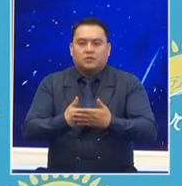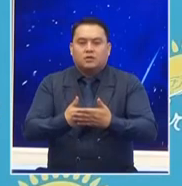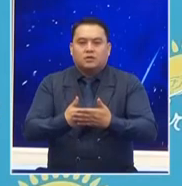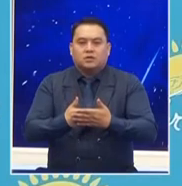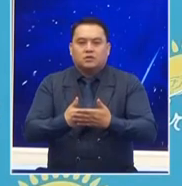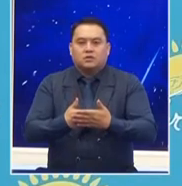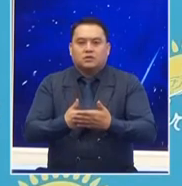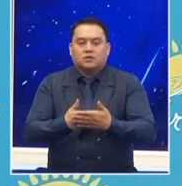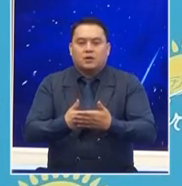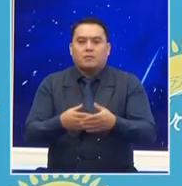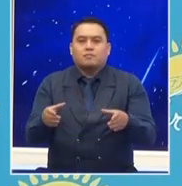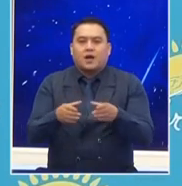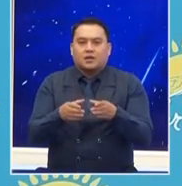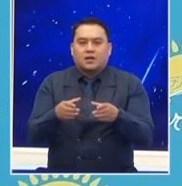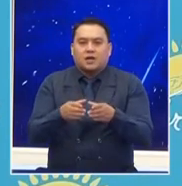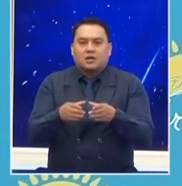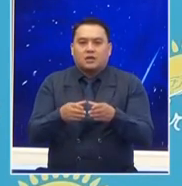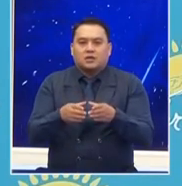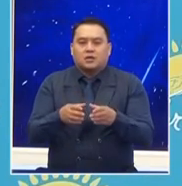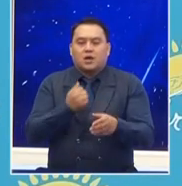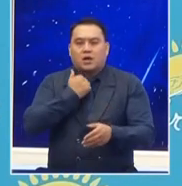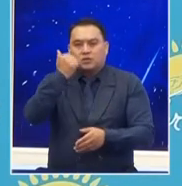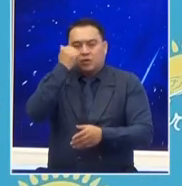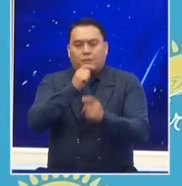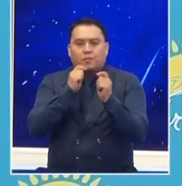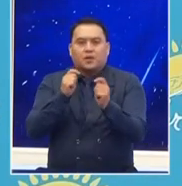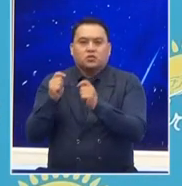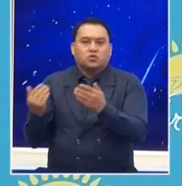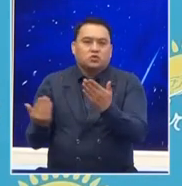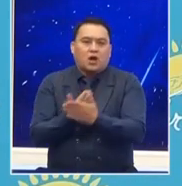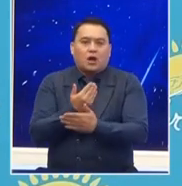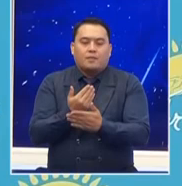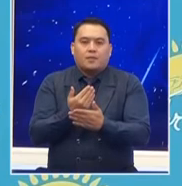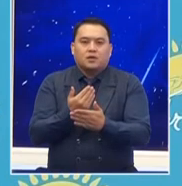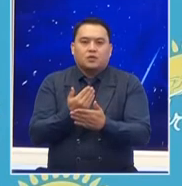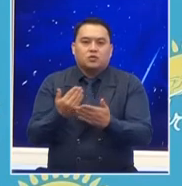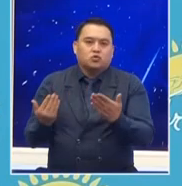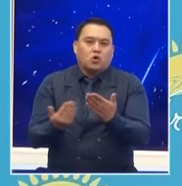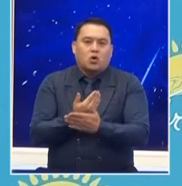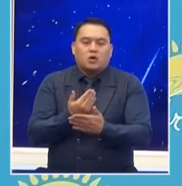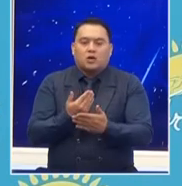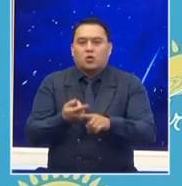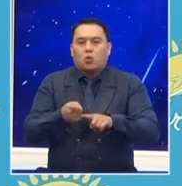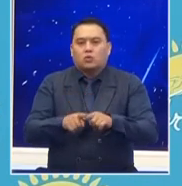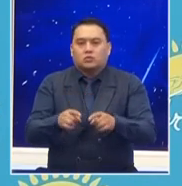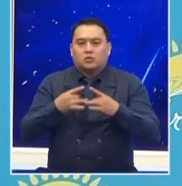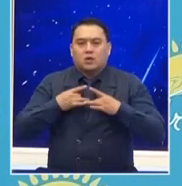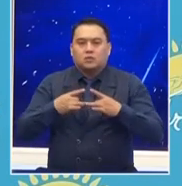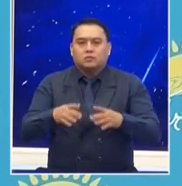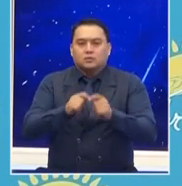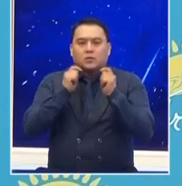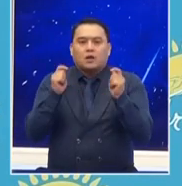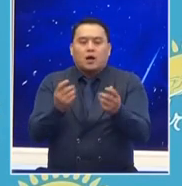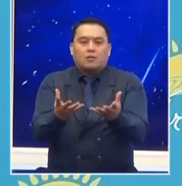сондай ынта білдірген партиялықтарды алғыс хаттарын беріп, сол жаңа партияға өтем деген жаңа партия мүшелерін осындай салтанатты түрде партия